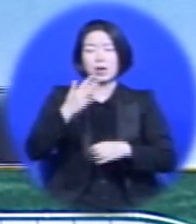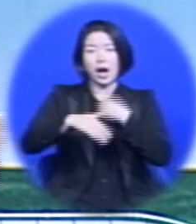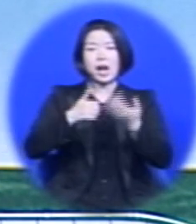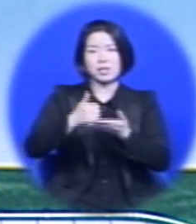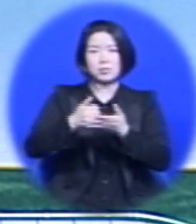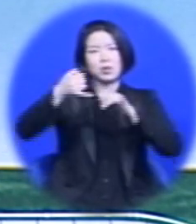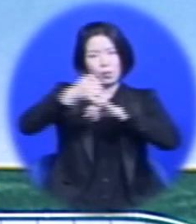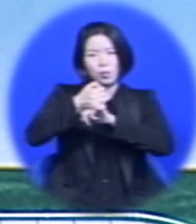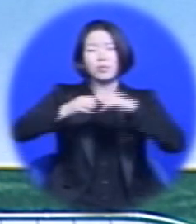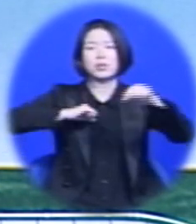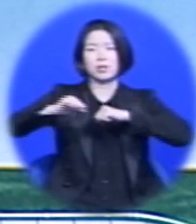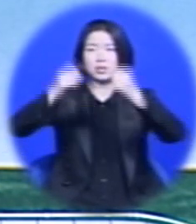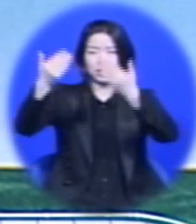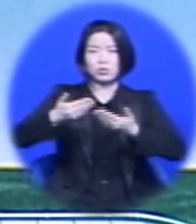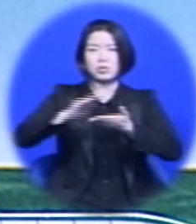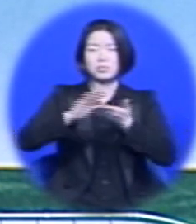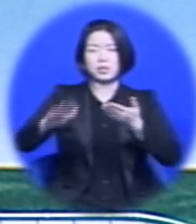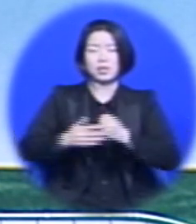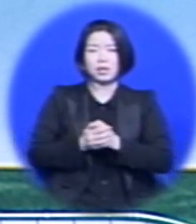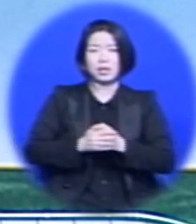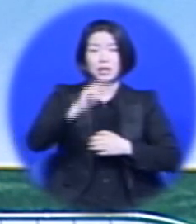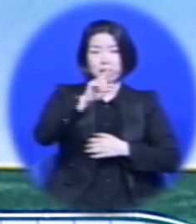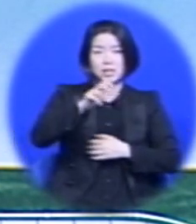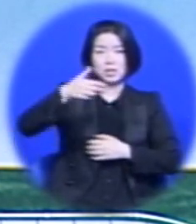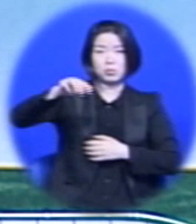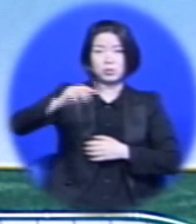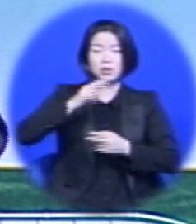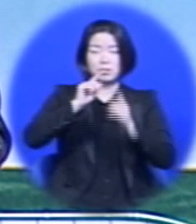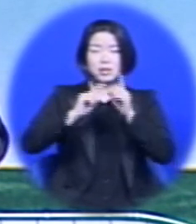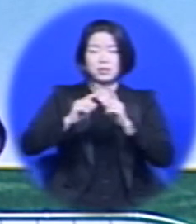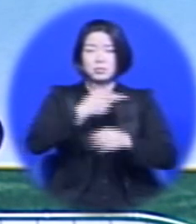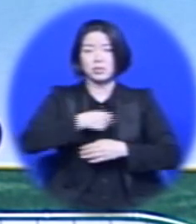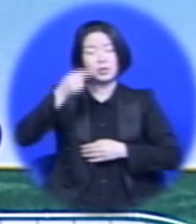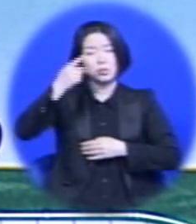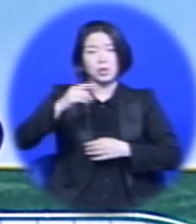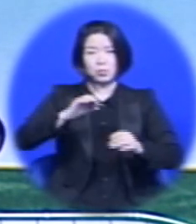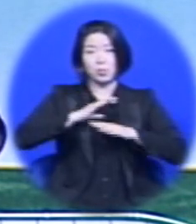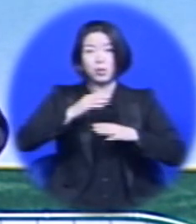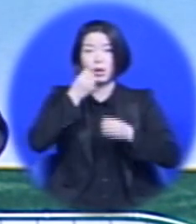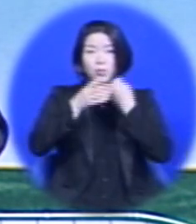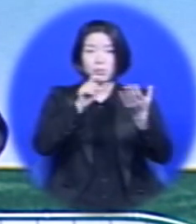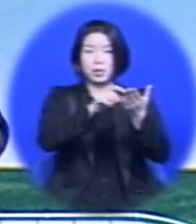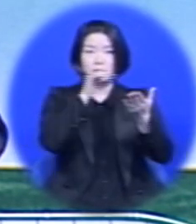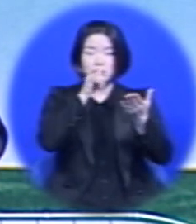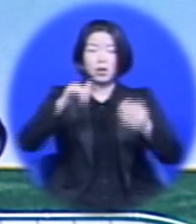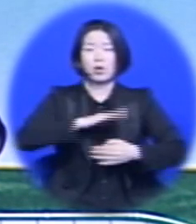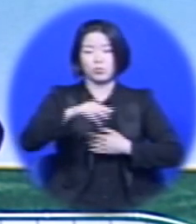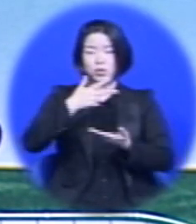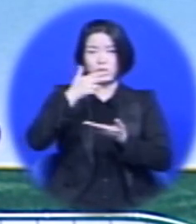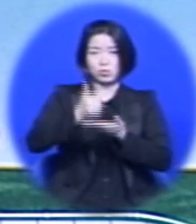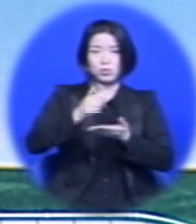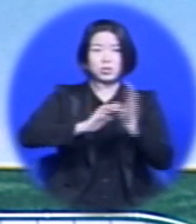반드시 역사하십니다 25절 말씀에 사도 바울이 놀라운 고백을 합니다 우리 주 예수